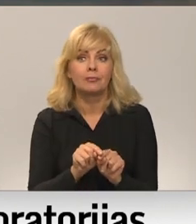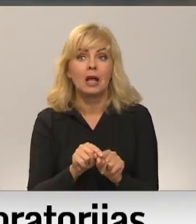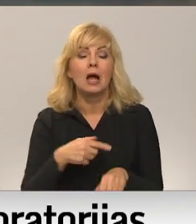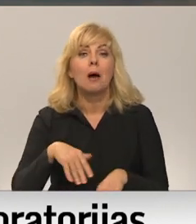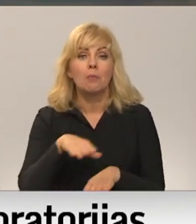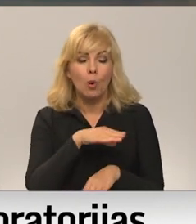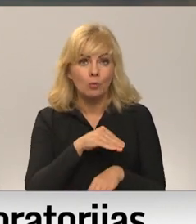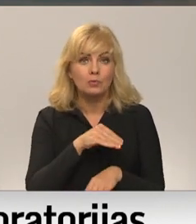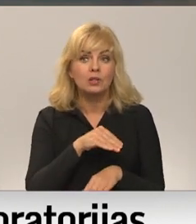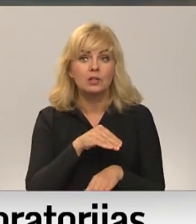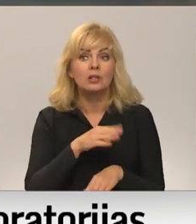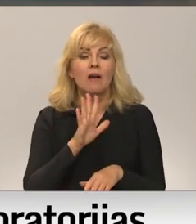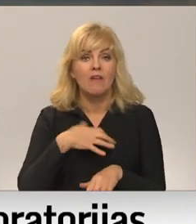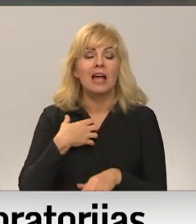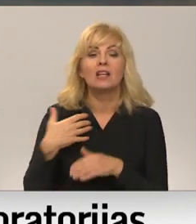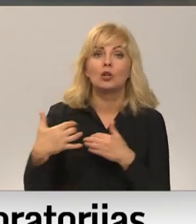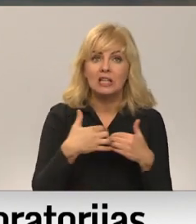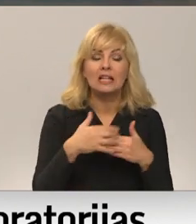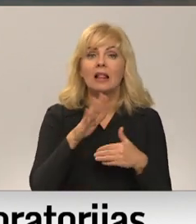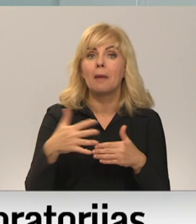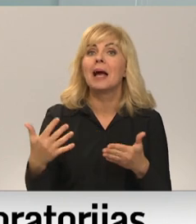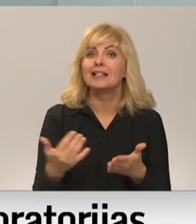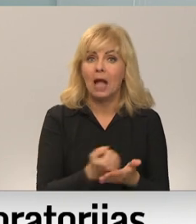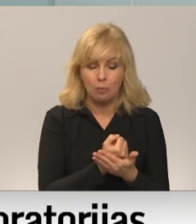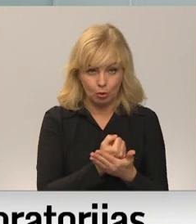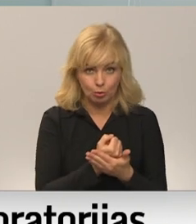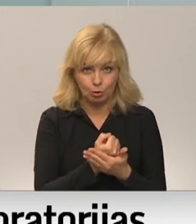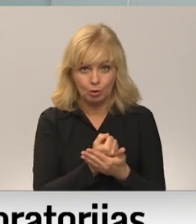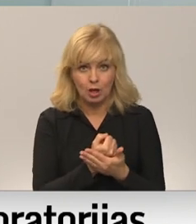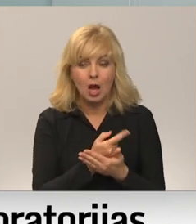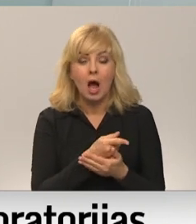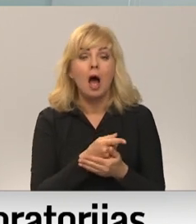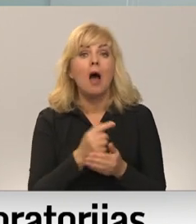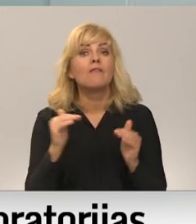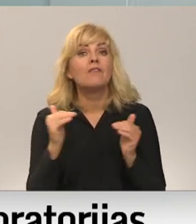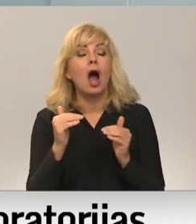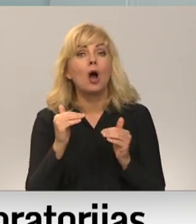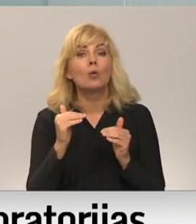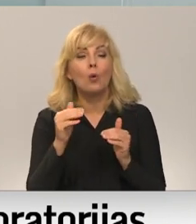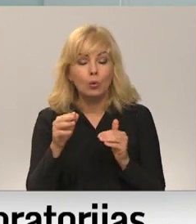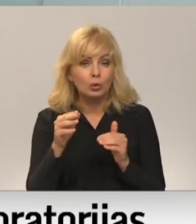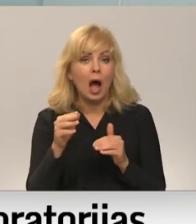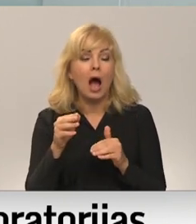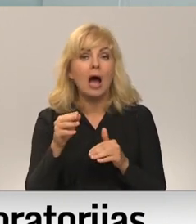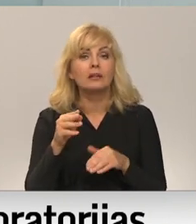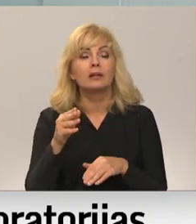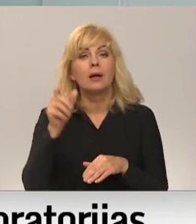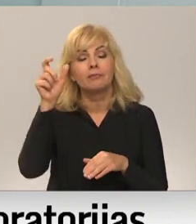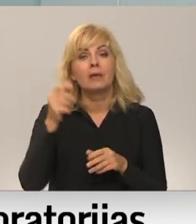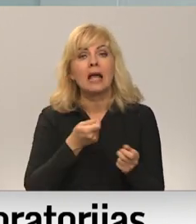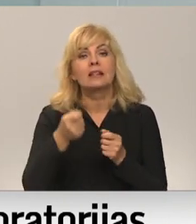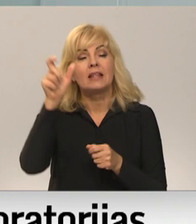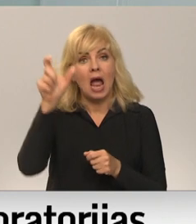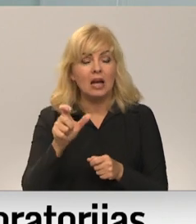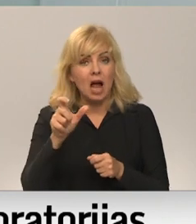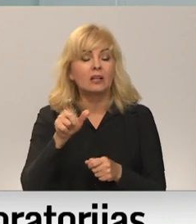mums nākas pats cīnīties, lai mēs varbūtu kāds. Kā stāsta fakultātes dekāns, veterinārmedicīna jaunieši izvēloties